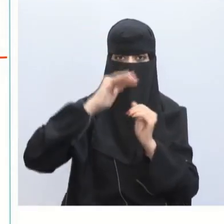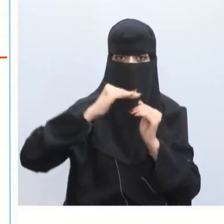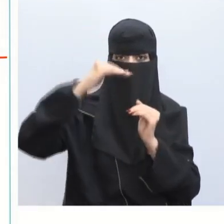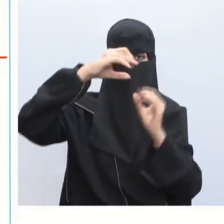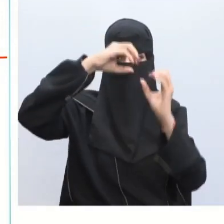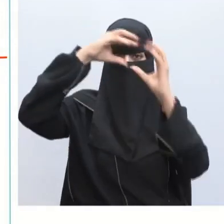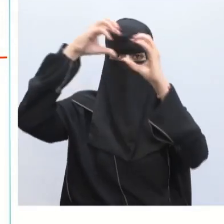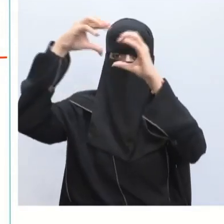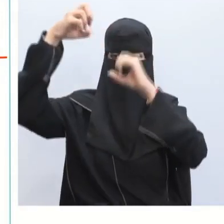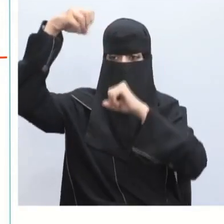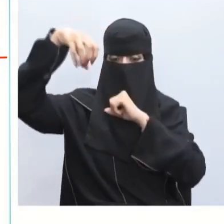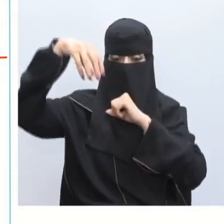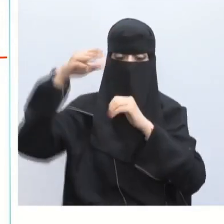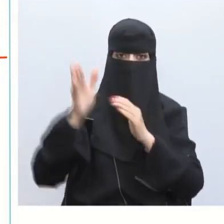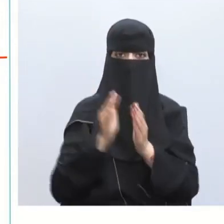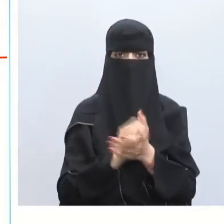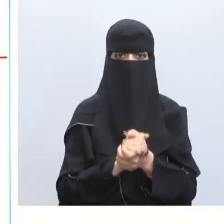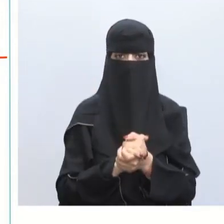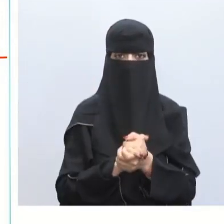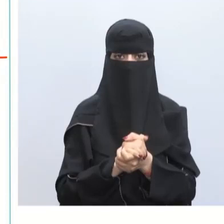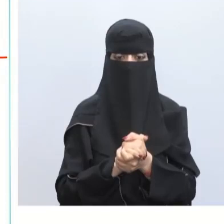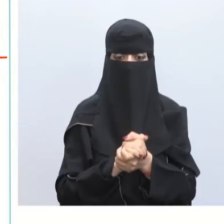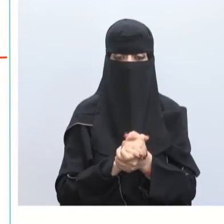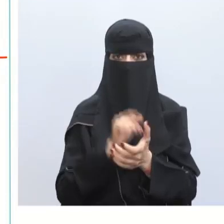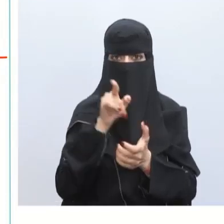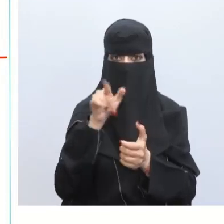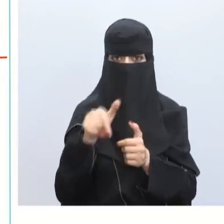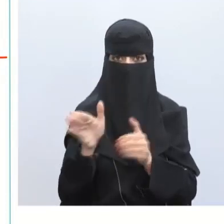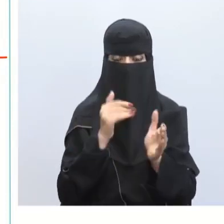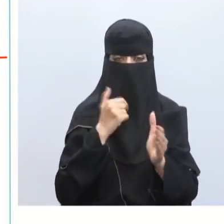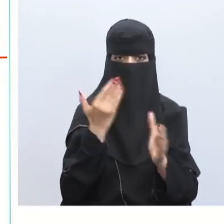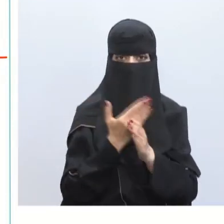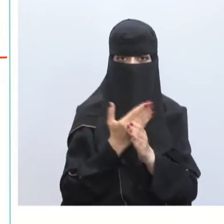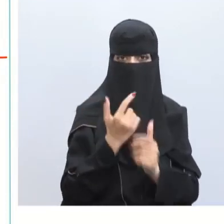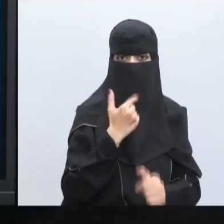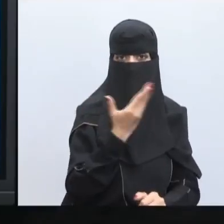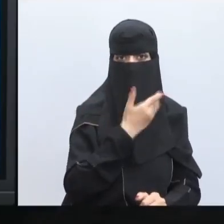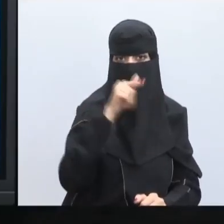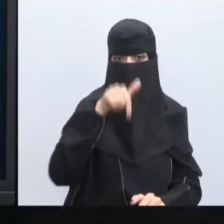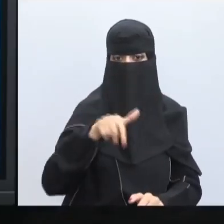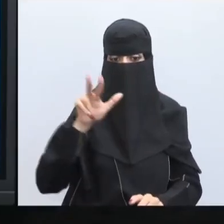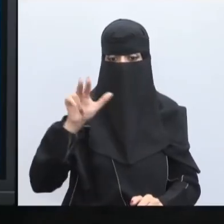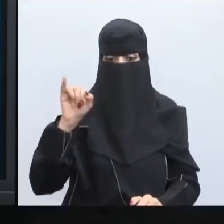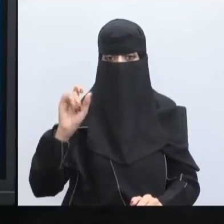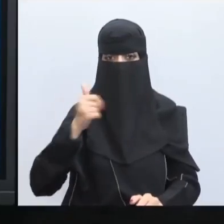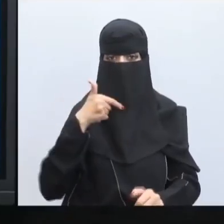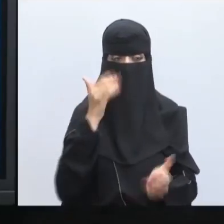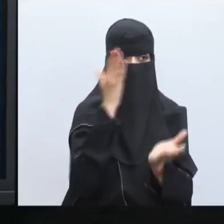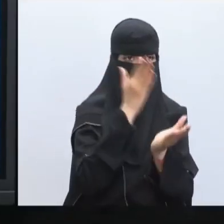ونزول الامطار كذلك هذه من العوامل المؤثره في المناخ